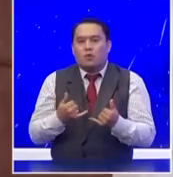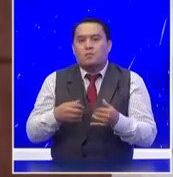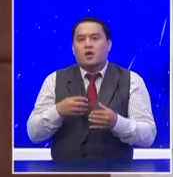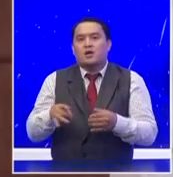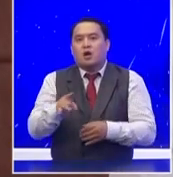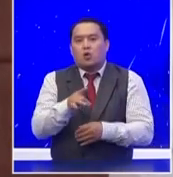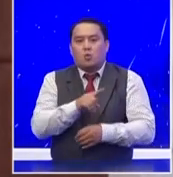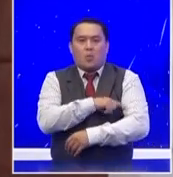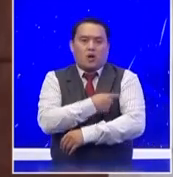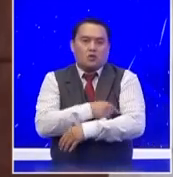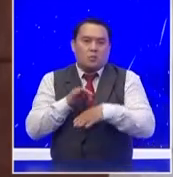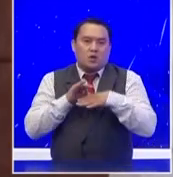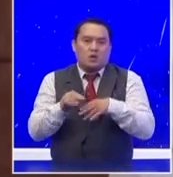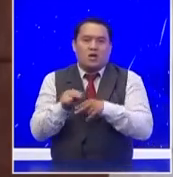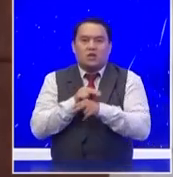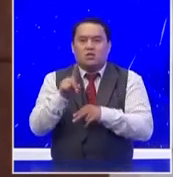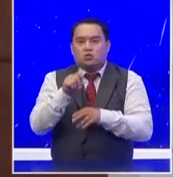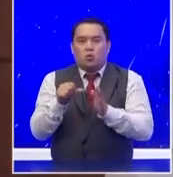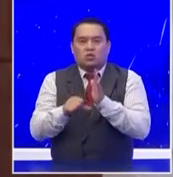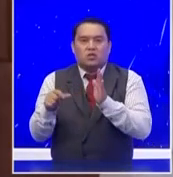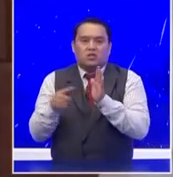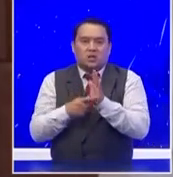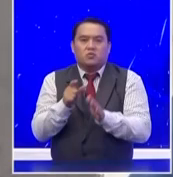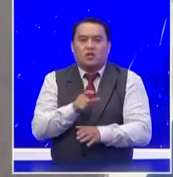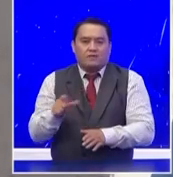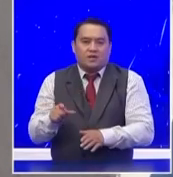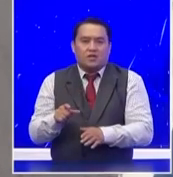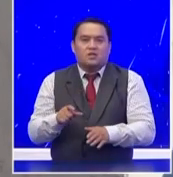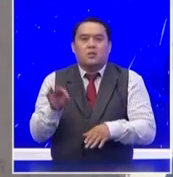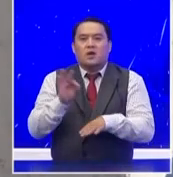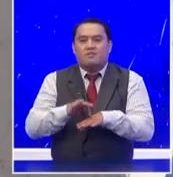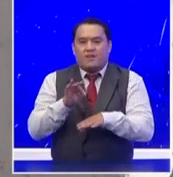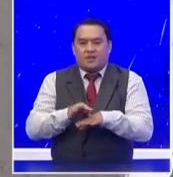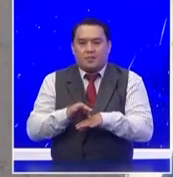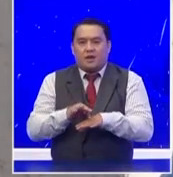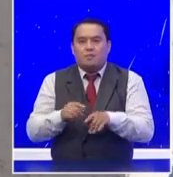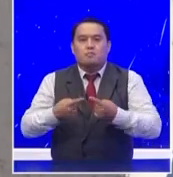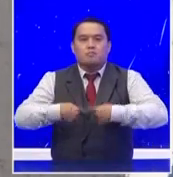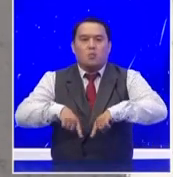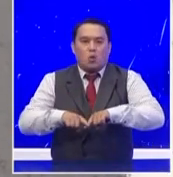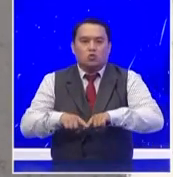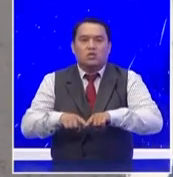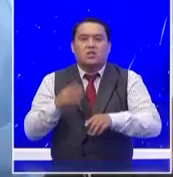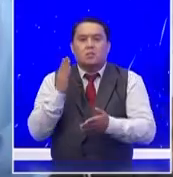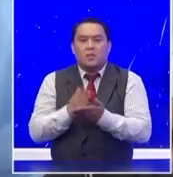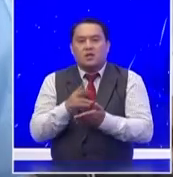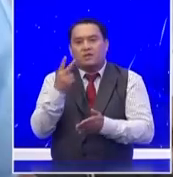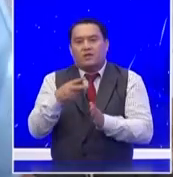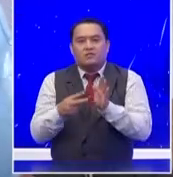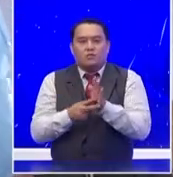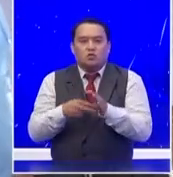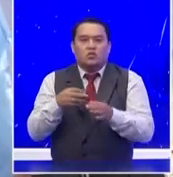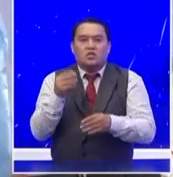день в межрайонной больнице проходит лечение 167 человек с респираторными заболеваниями. На базе медучреждения имеется